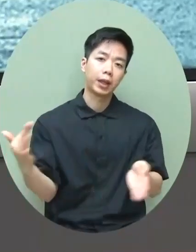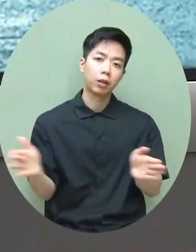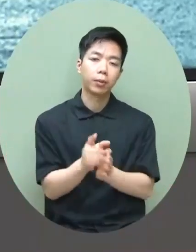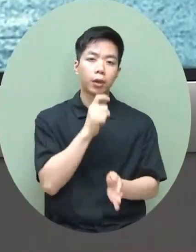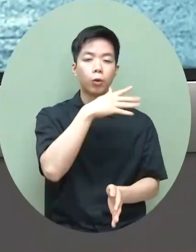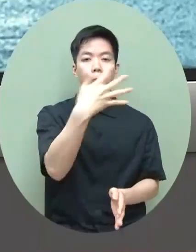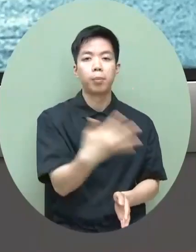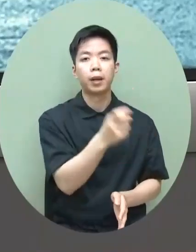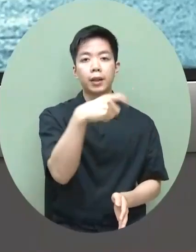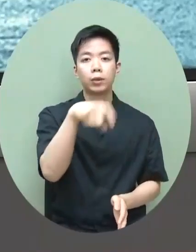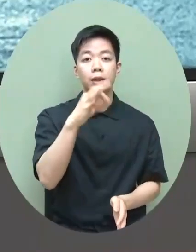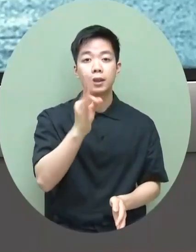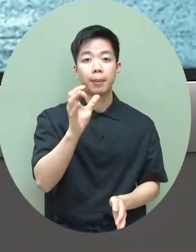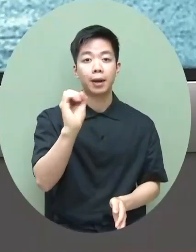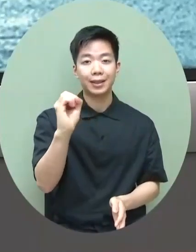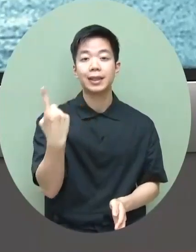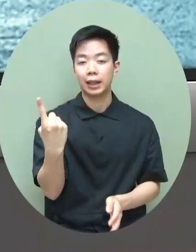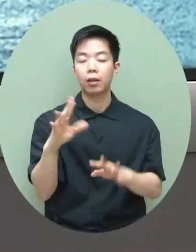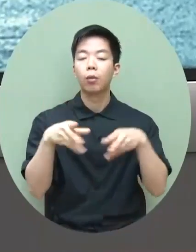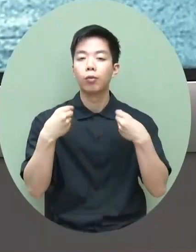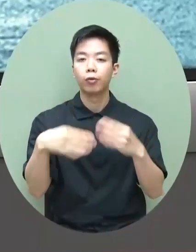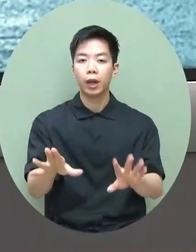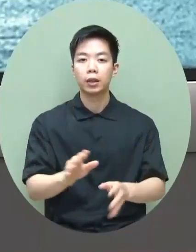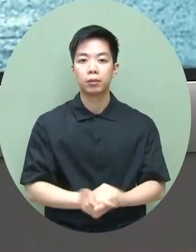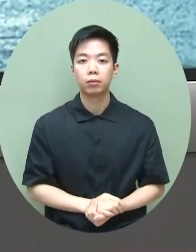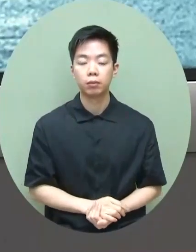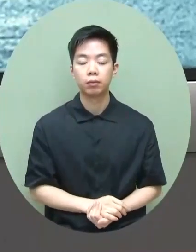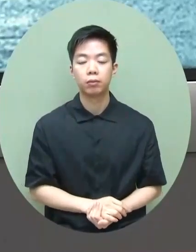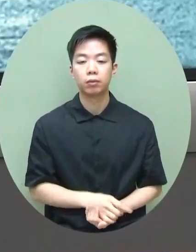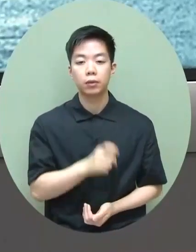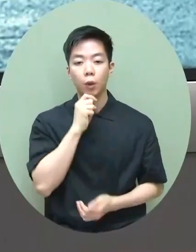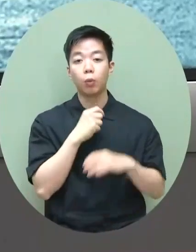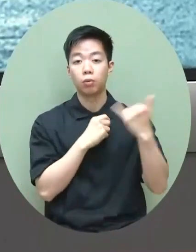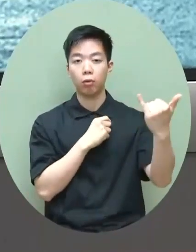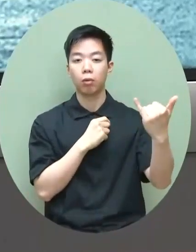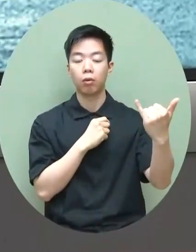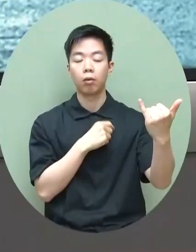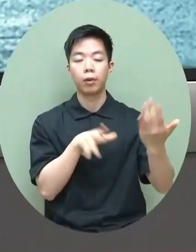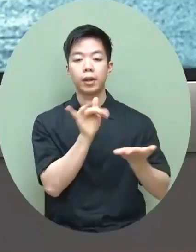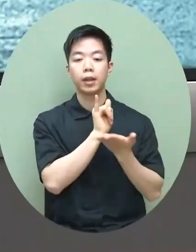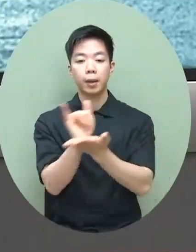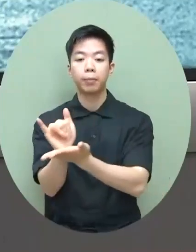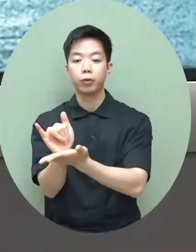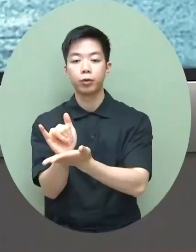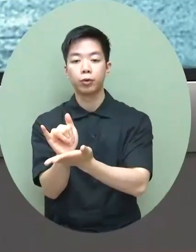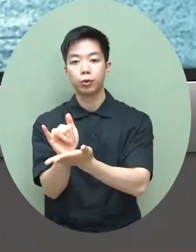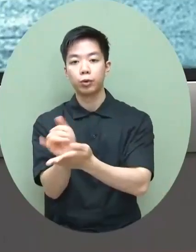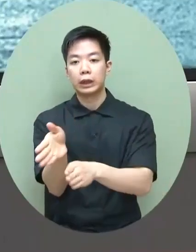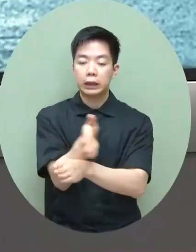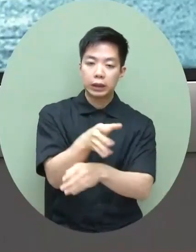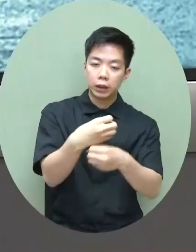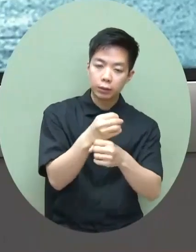復的。另外就有6名的病人在入院篩查或者院內檢測的時候就發現是確